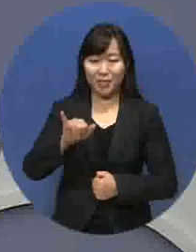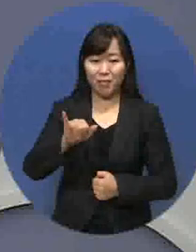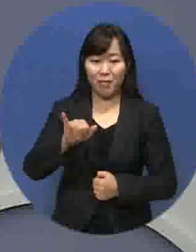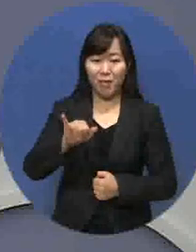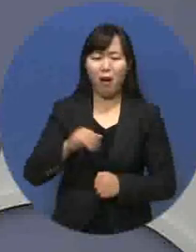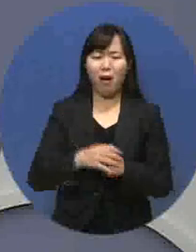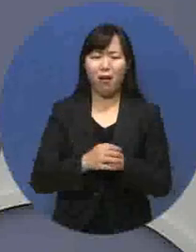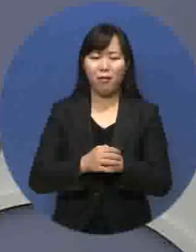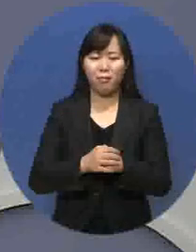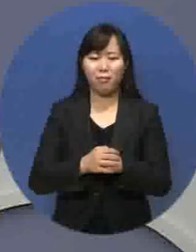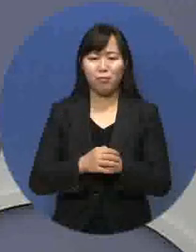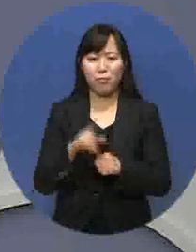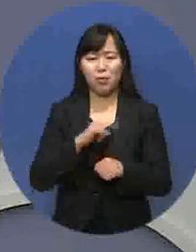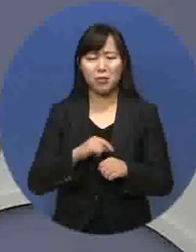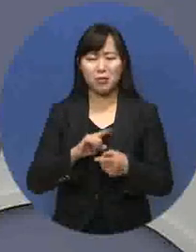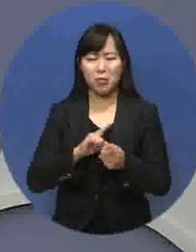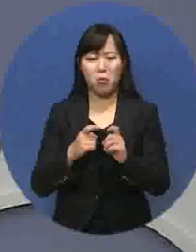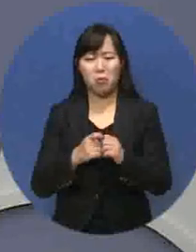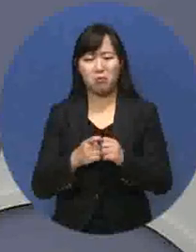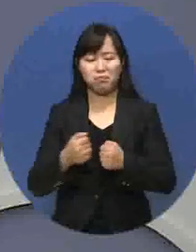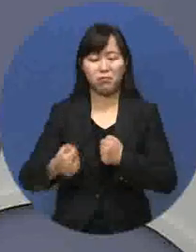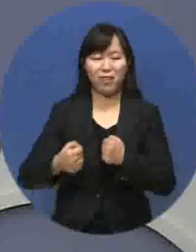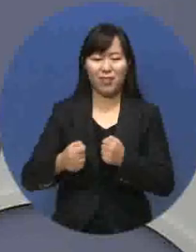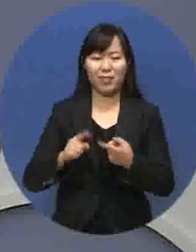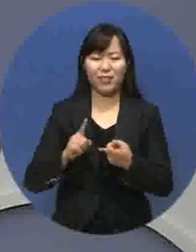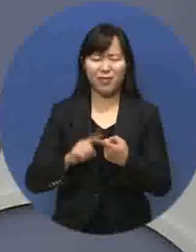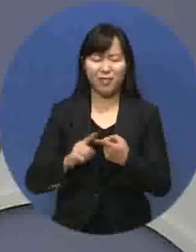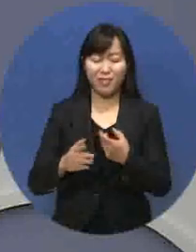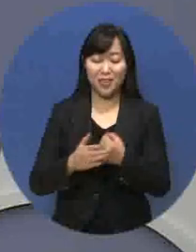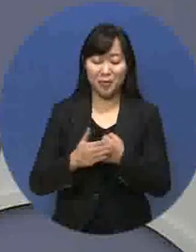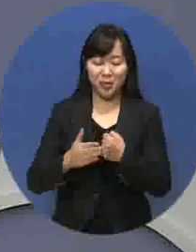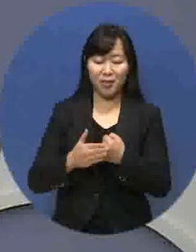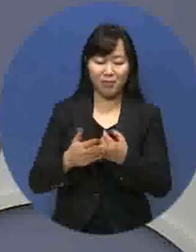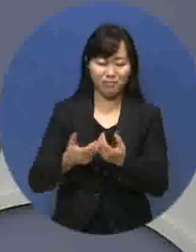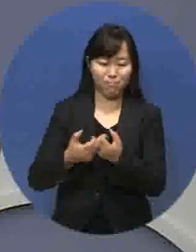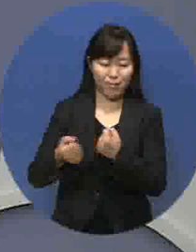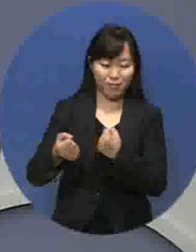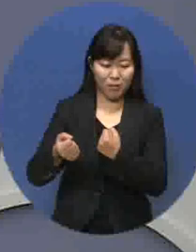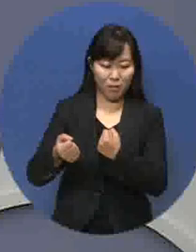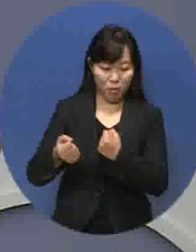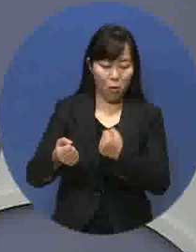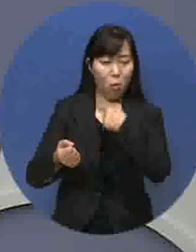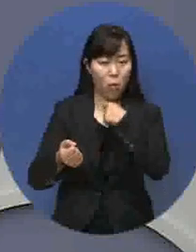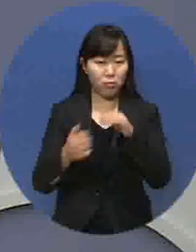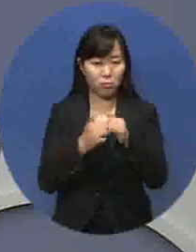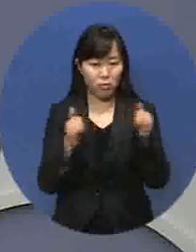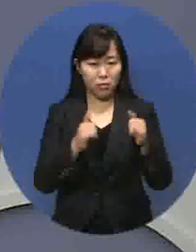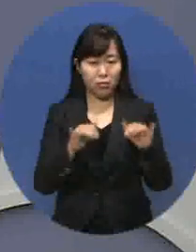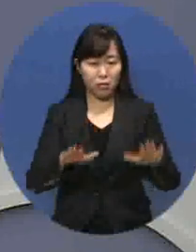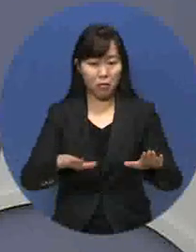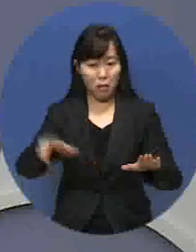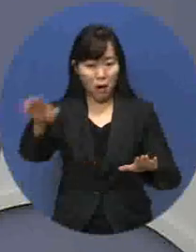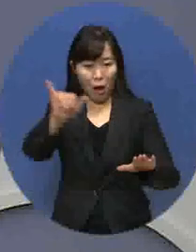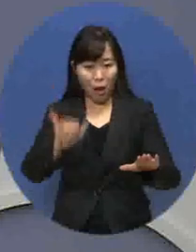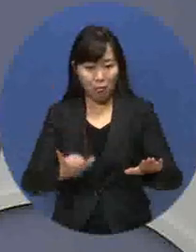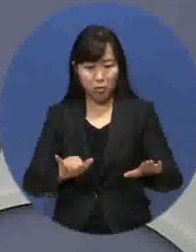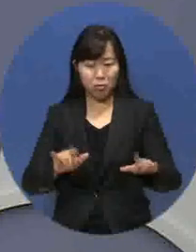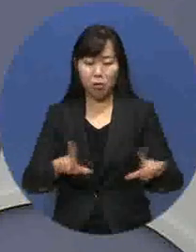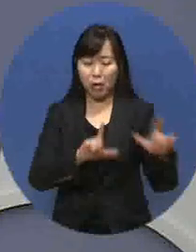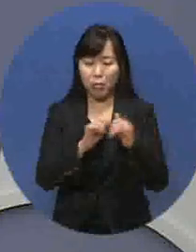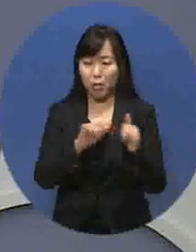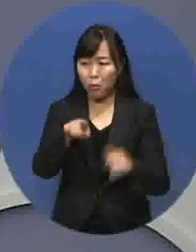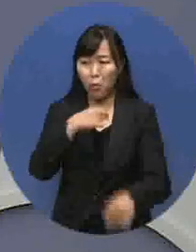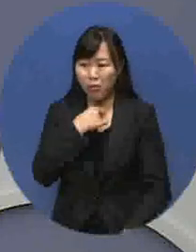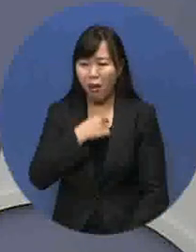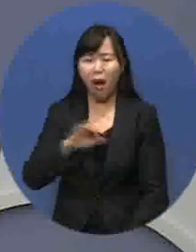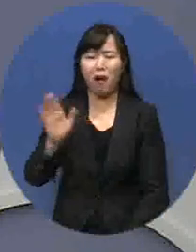건 냉전 때문에 어쨌든 그렇지. 냉전에 의해서 이제 분단이 됐고 분단을 원한 사람은 어쨌든 한반도에 살고 계신 분은 원한 적이 없는데